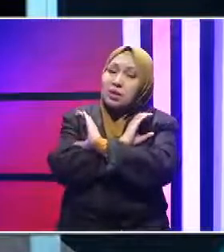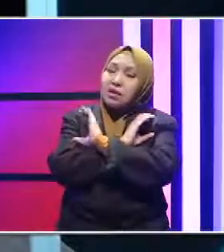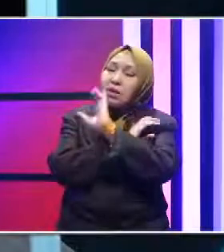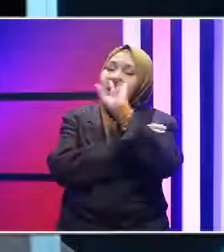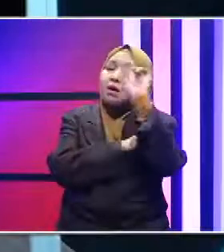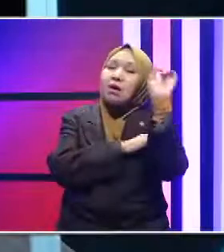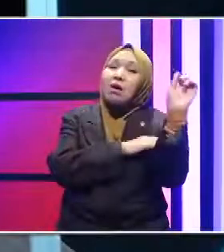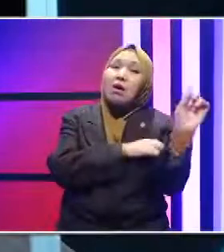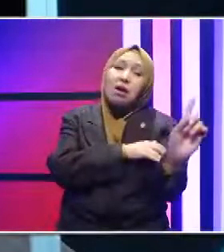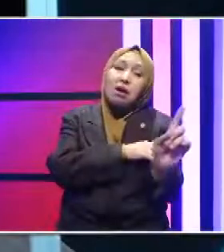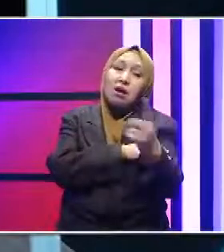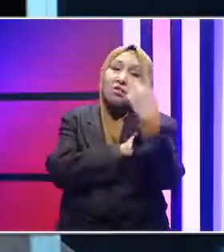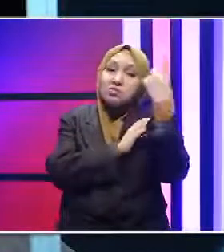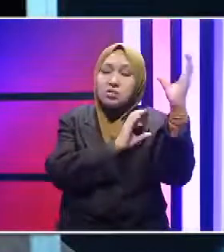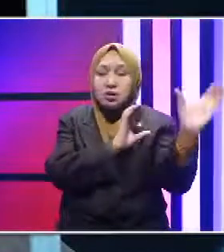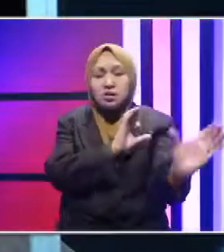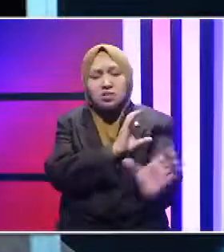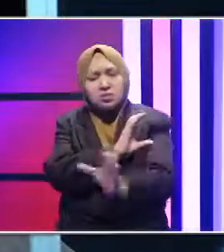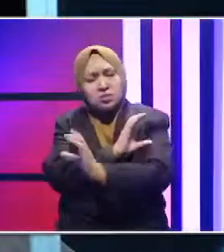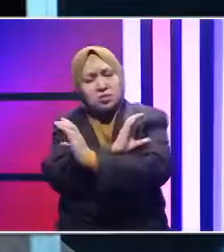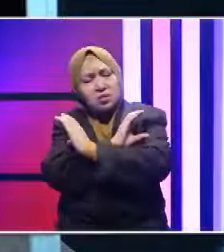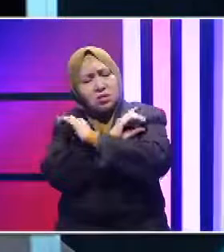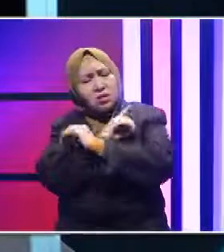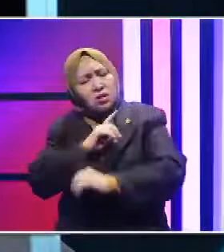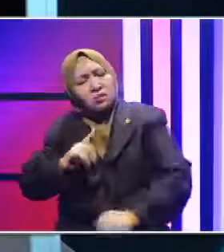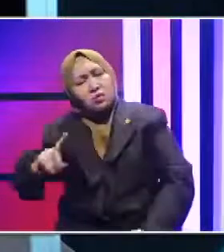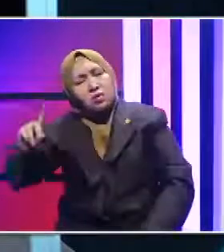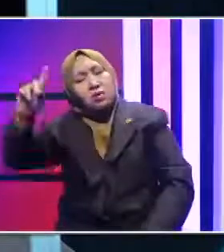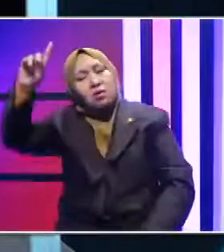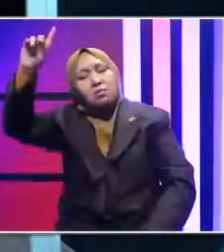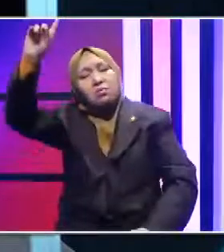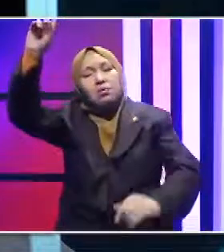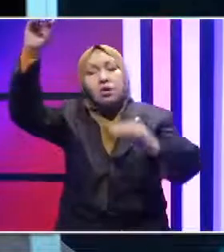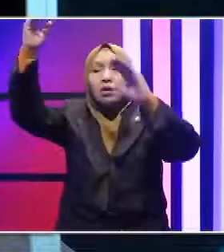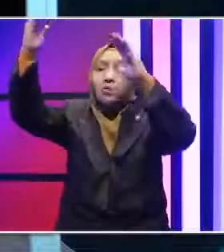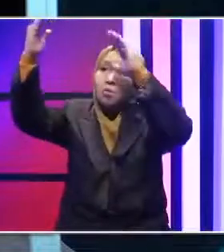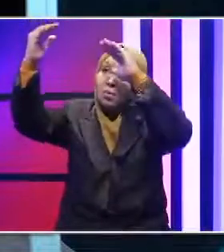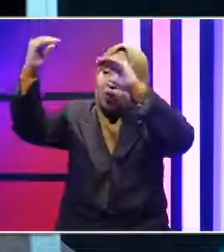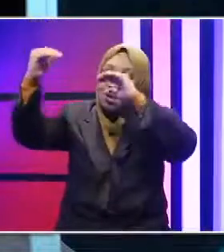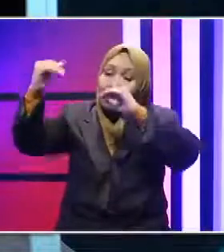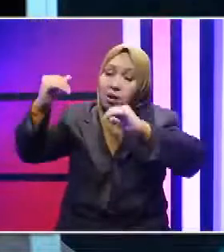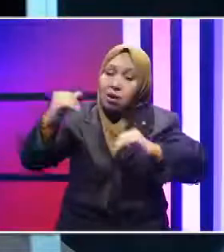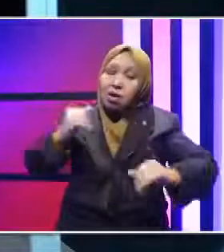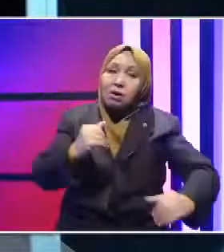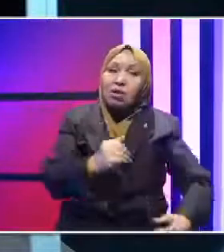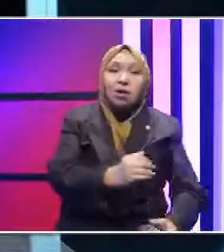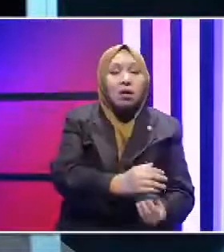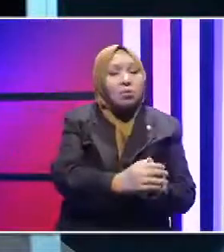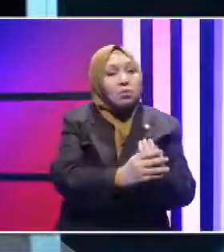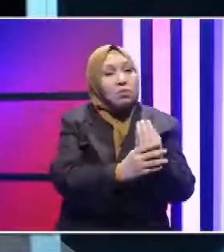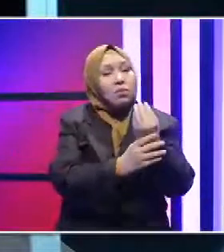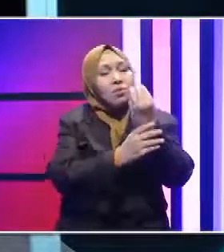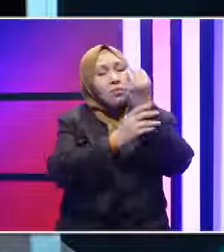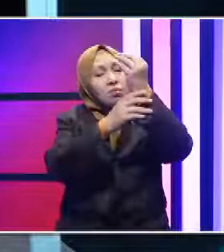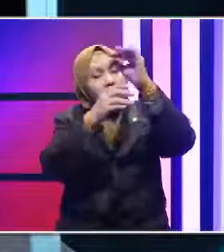hanya cintamu ku harap tumbuh di